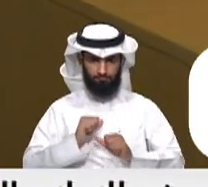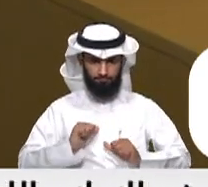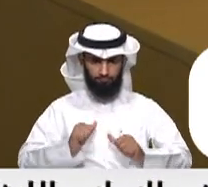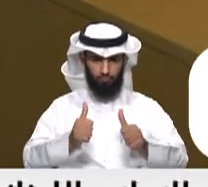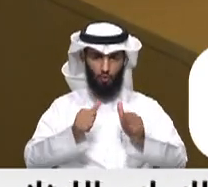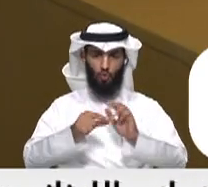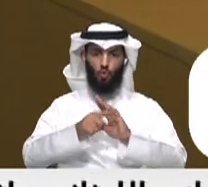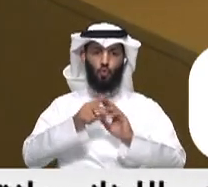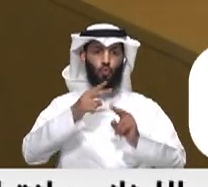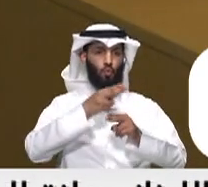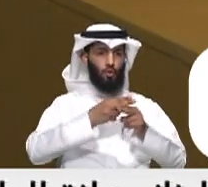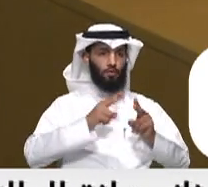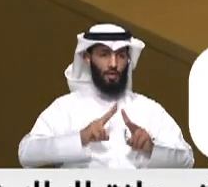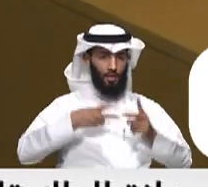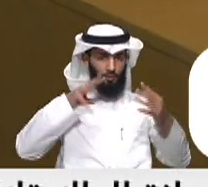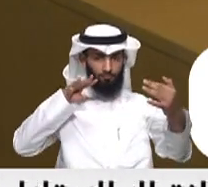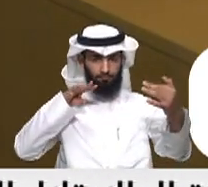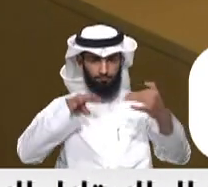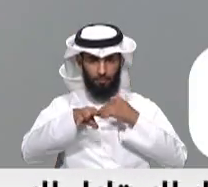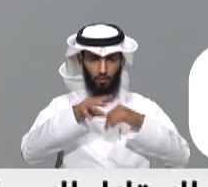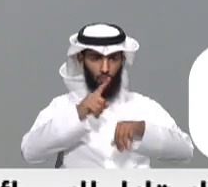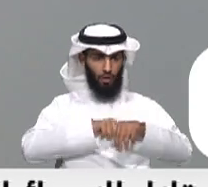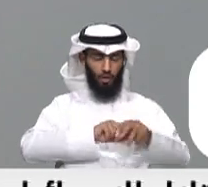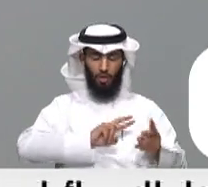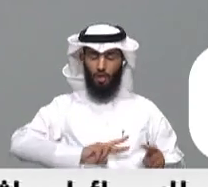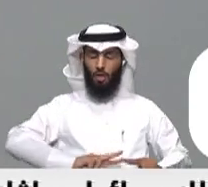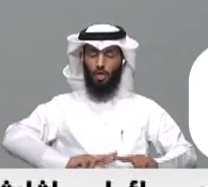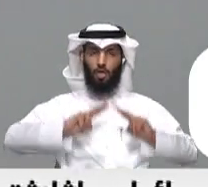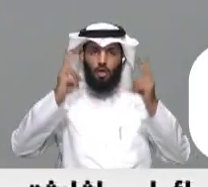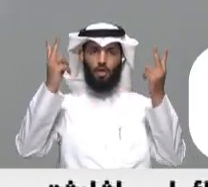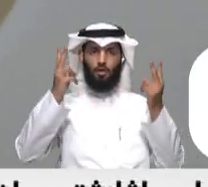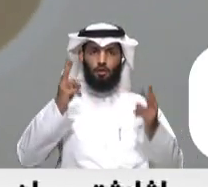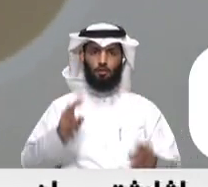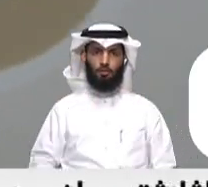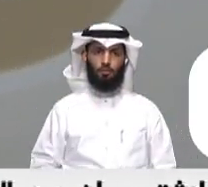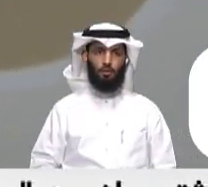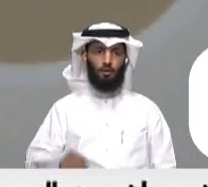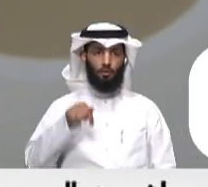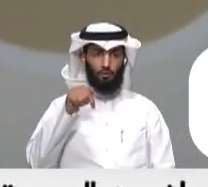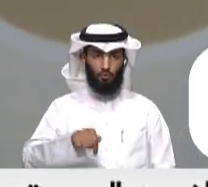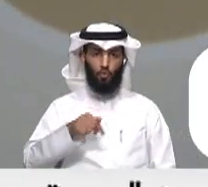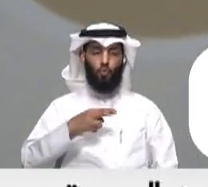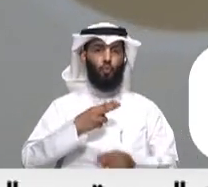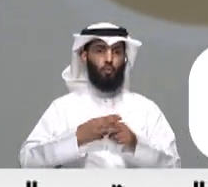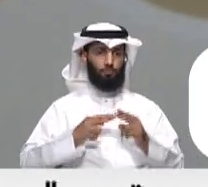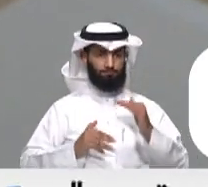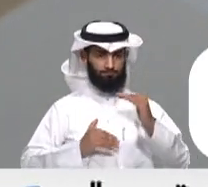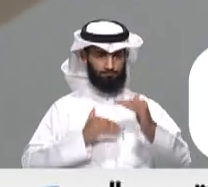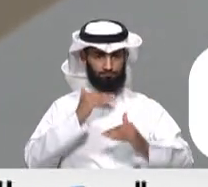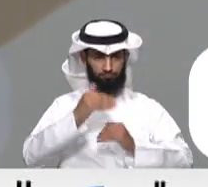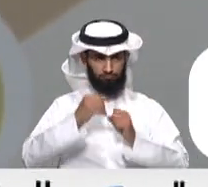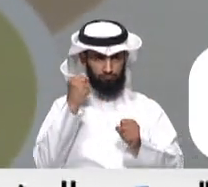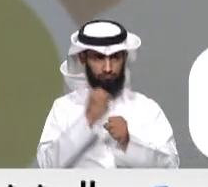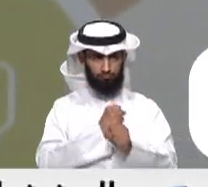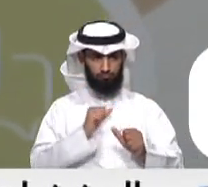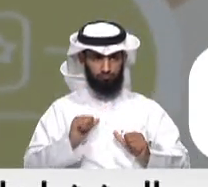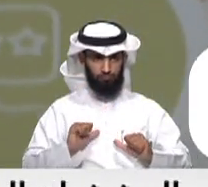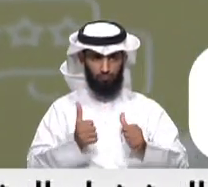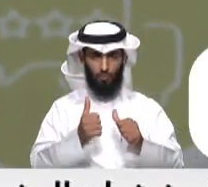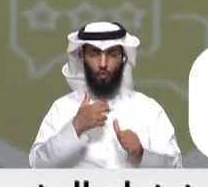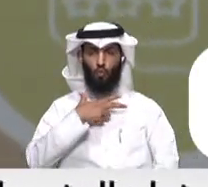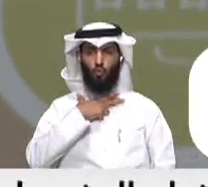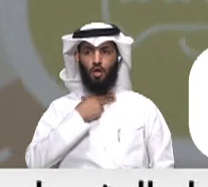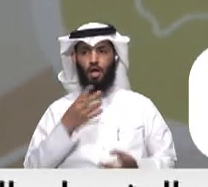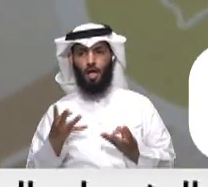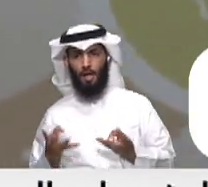نوعيه على مستوى الطرق في دوله الكويت منظومه تنمويه متكامله تعمل من خلالها وزاره